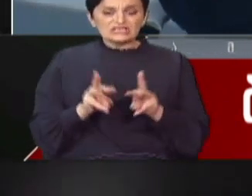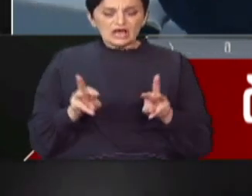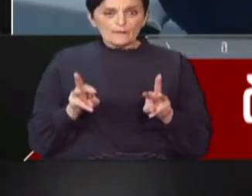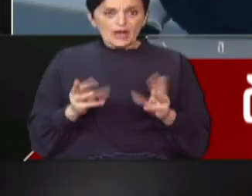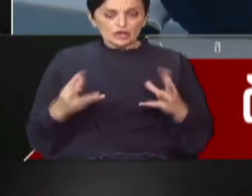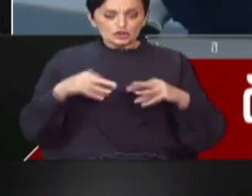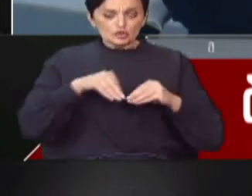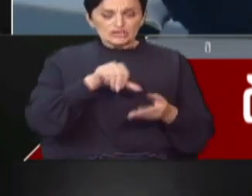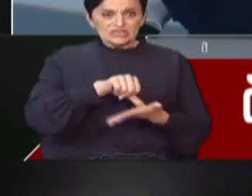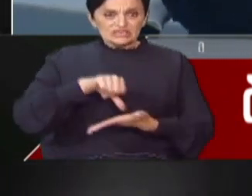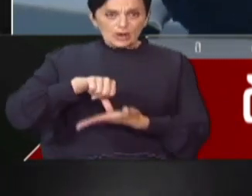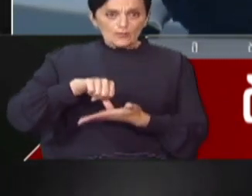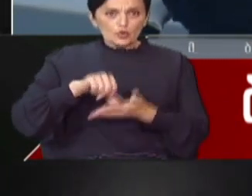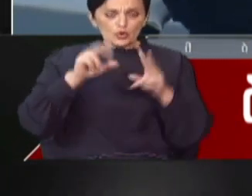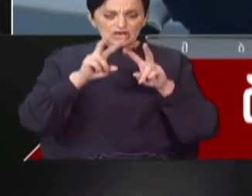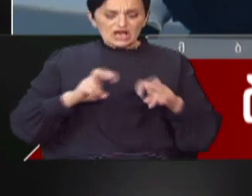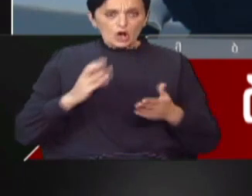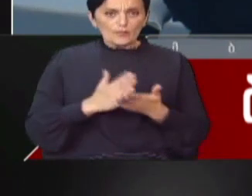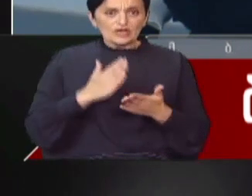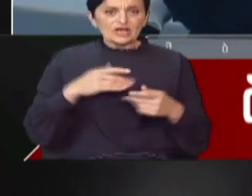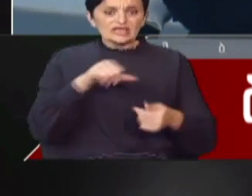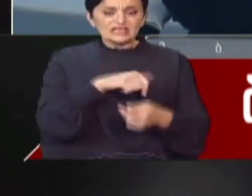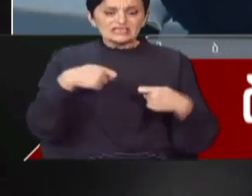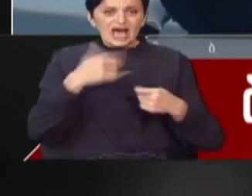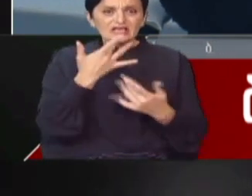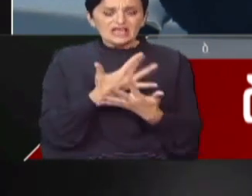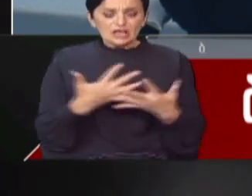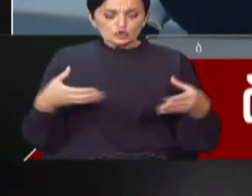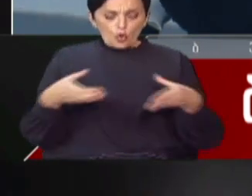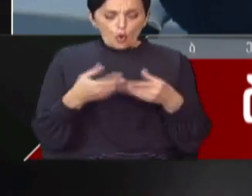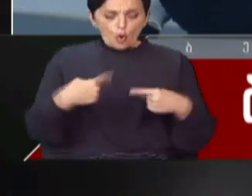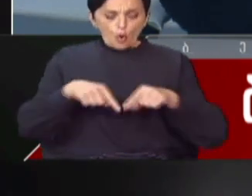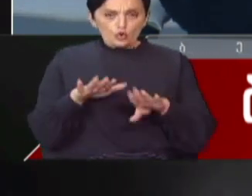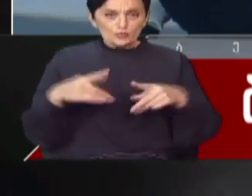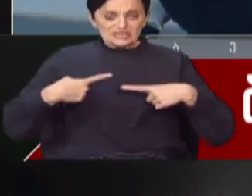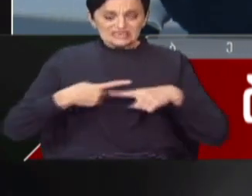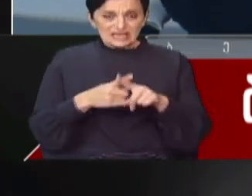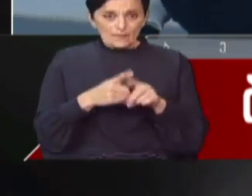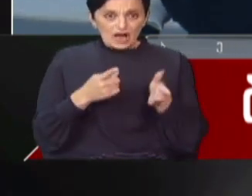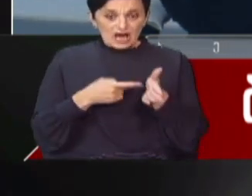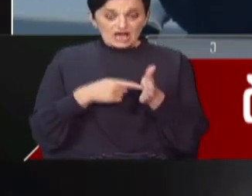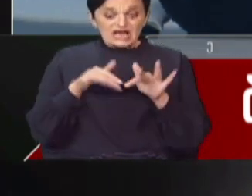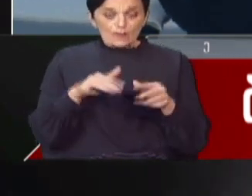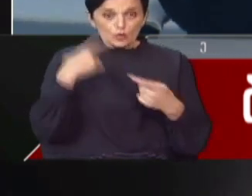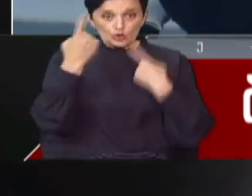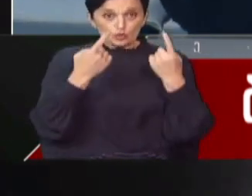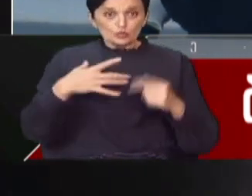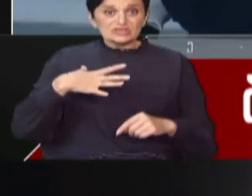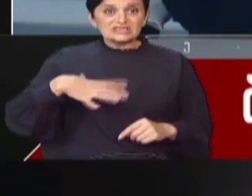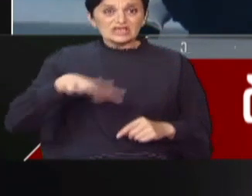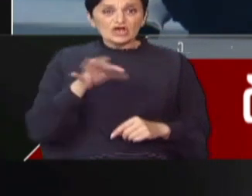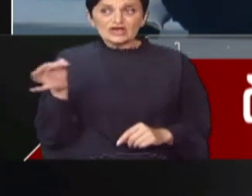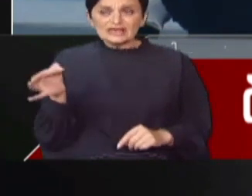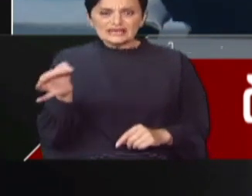სამინისტროს წარმომადგენლებმა. გაშეფრული არის ნარკორეალიზატორთა ტრანსნაციონალური ორგანიზებული სქემა, გამოძიების ინფორმაციით საქართველოს თითქმის